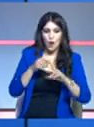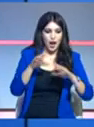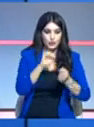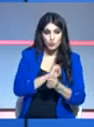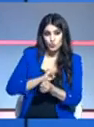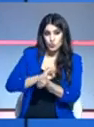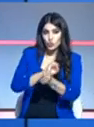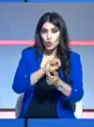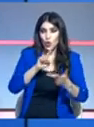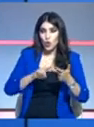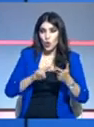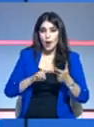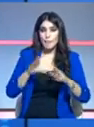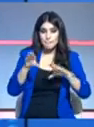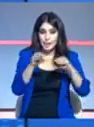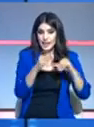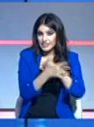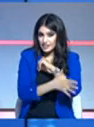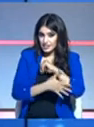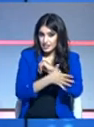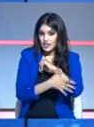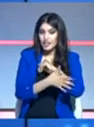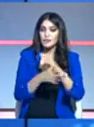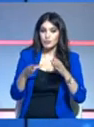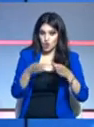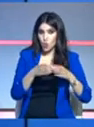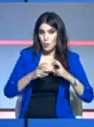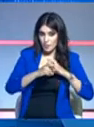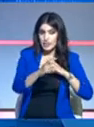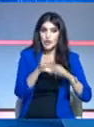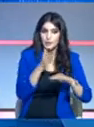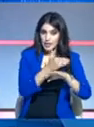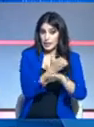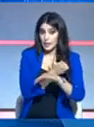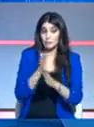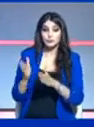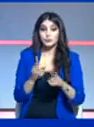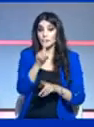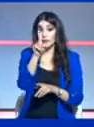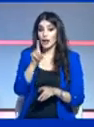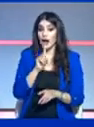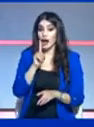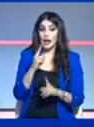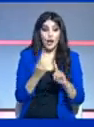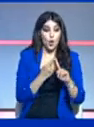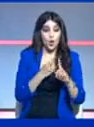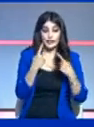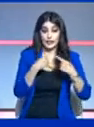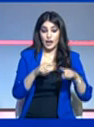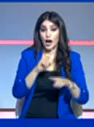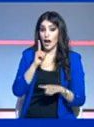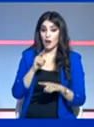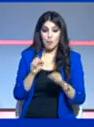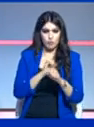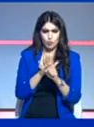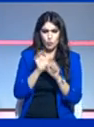والسجون والمناطق الريفيه اللي هي معزوله. لكن اليوم سيده احلام جزاره الاولويات اختلفت، يعني مع ظهور